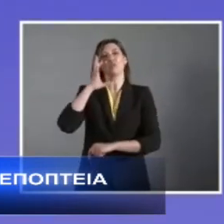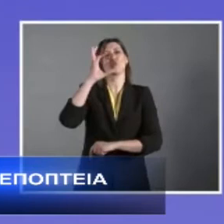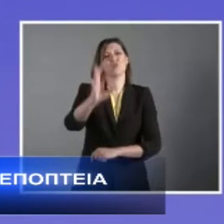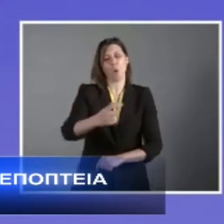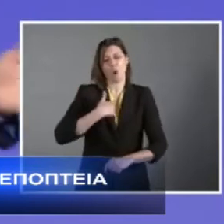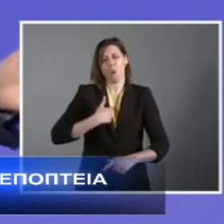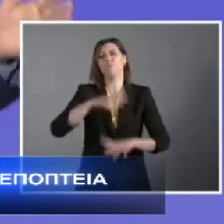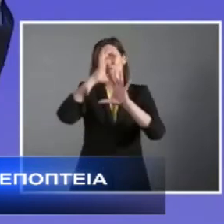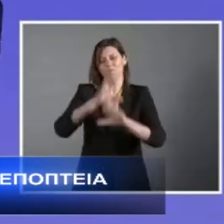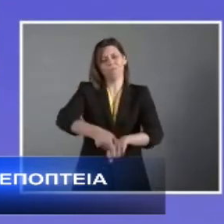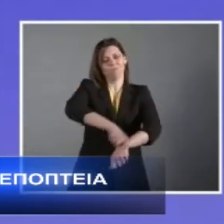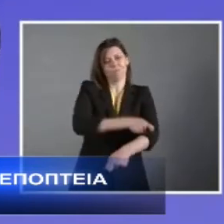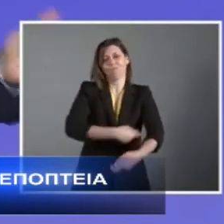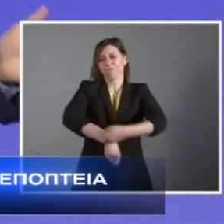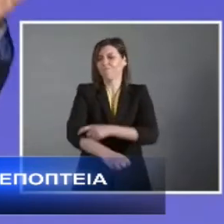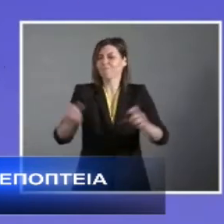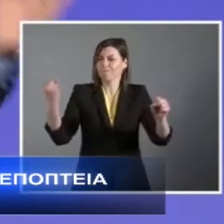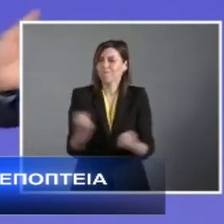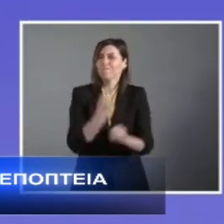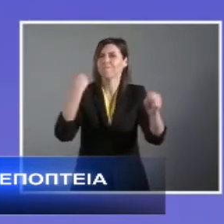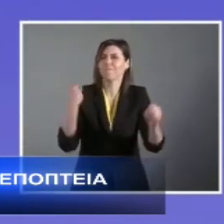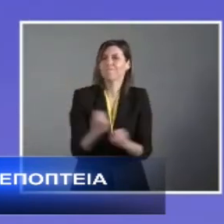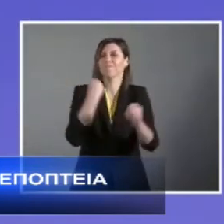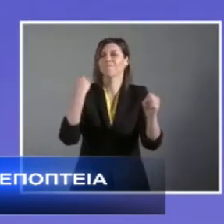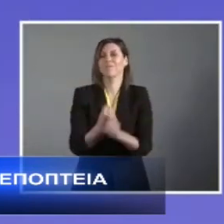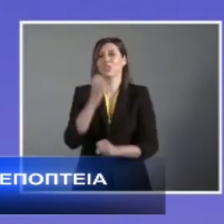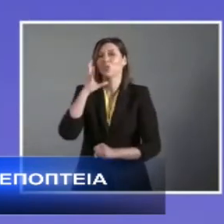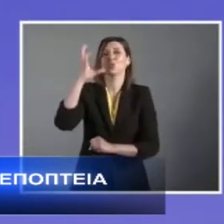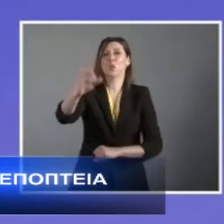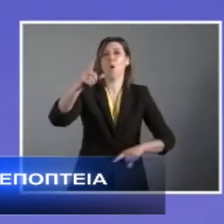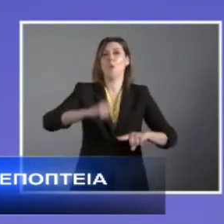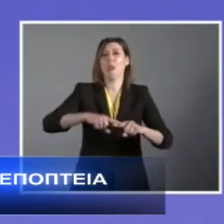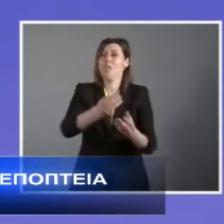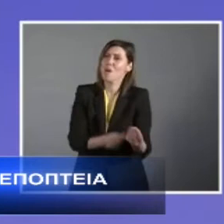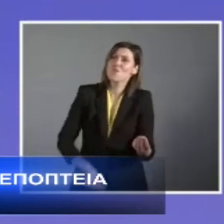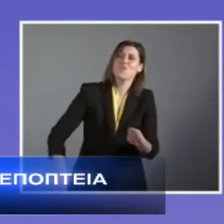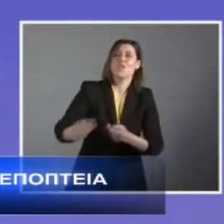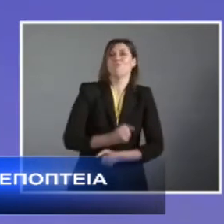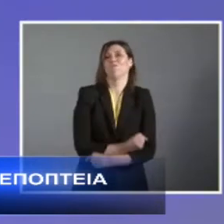ενθουσιασμό τον αγώνα μας για την ανόρθωση της χώρας.